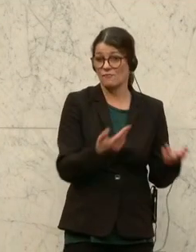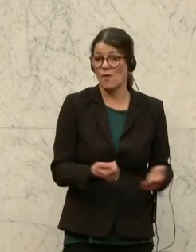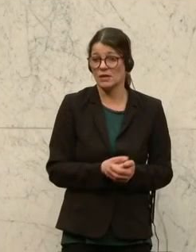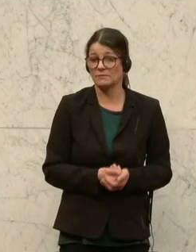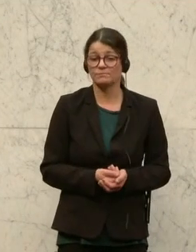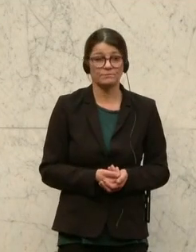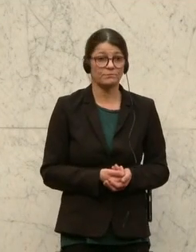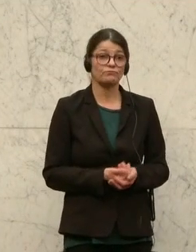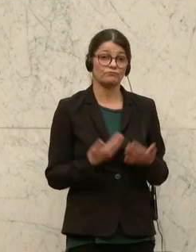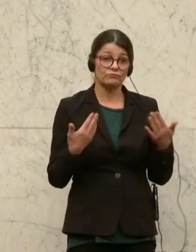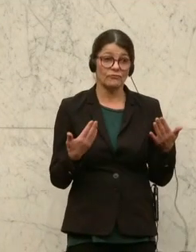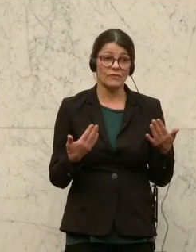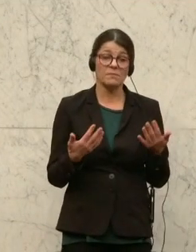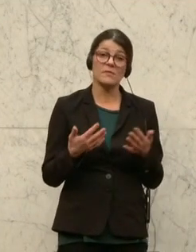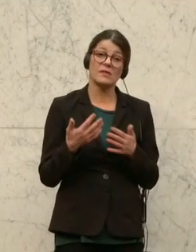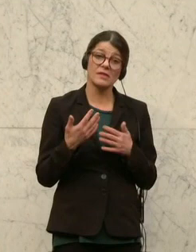zu Ihrer Frage.